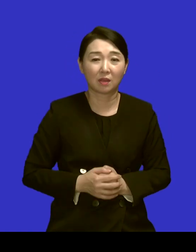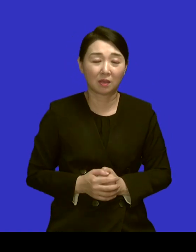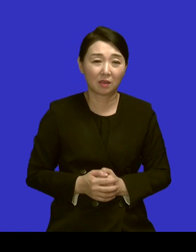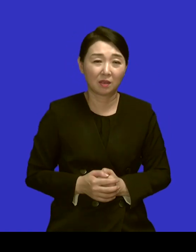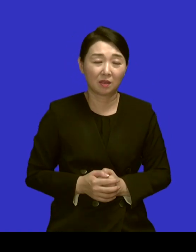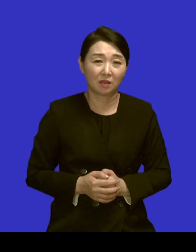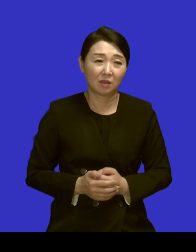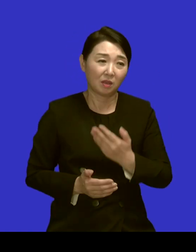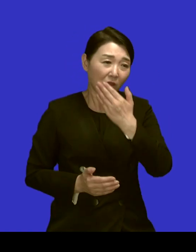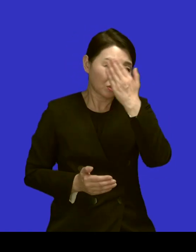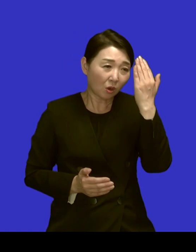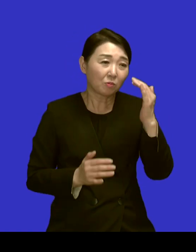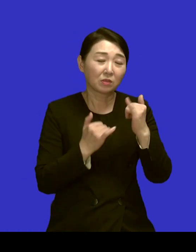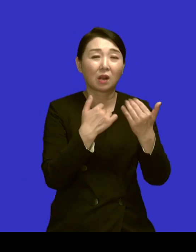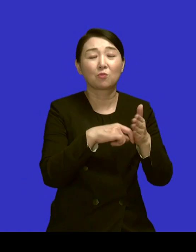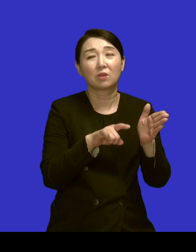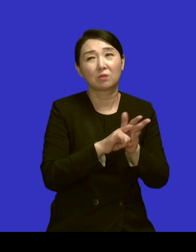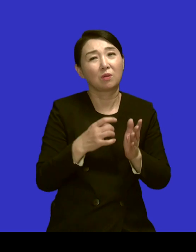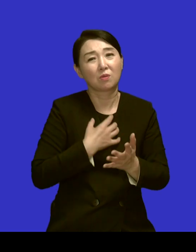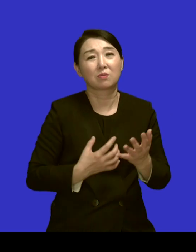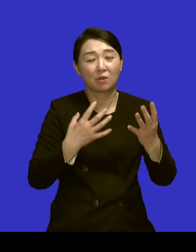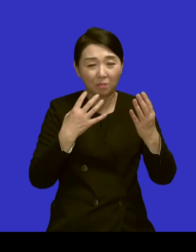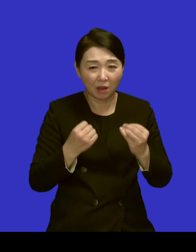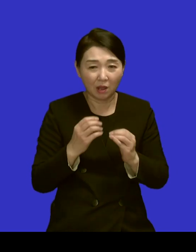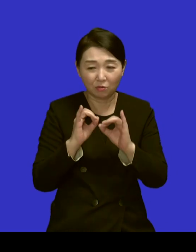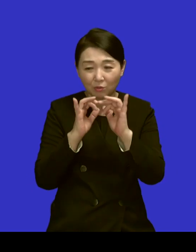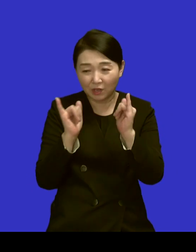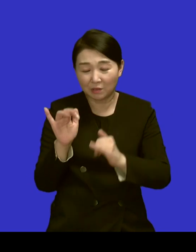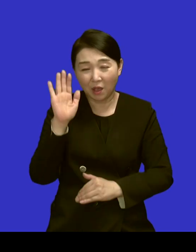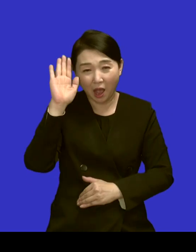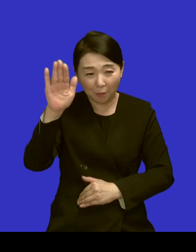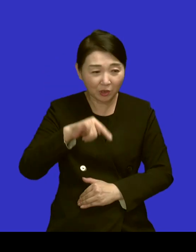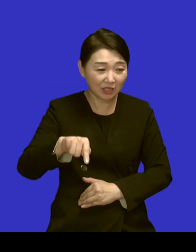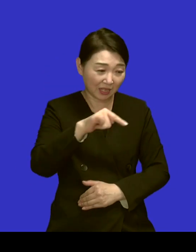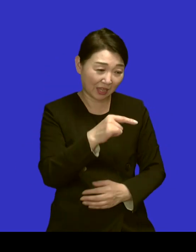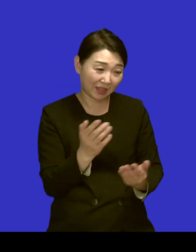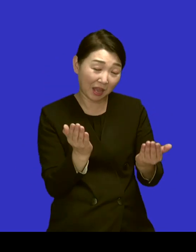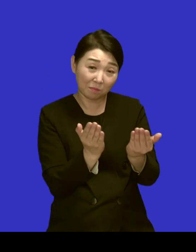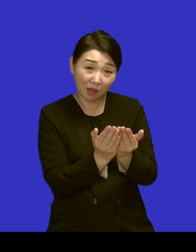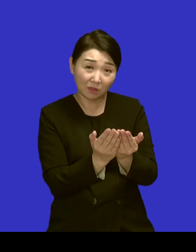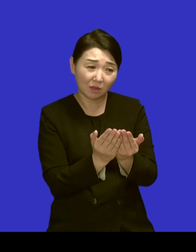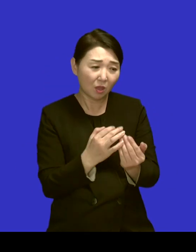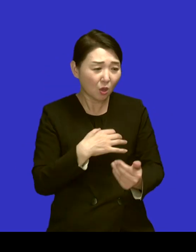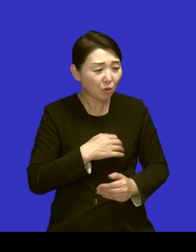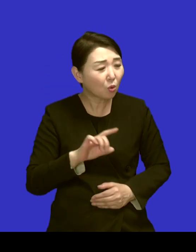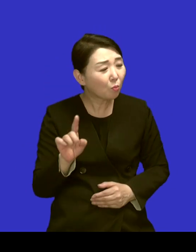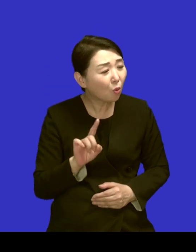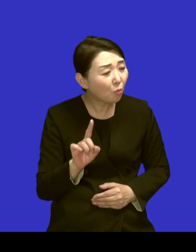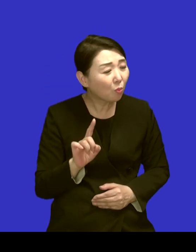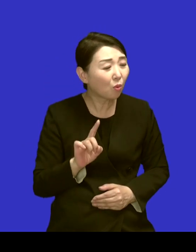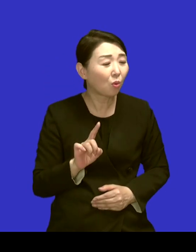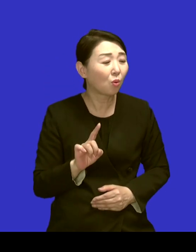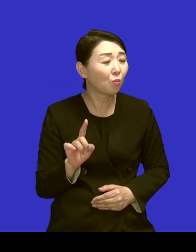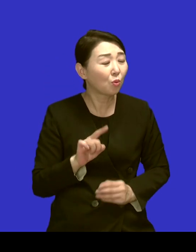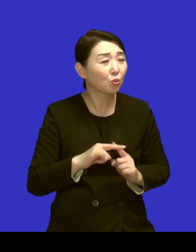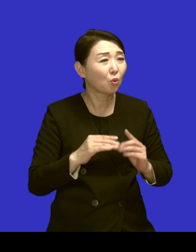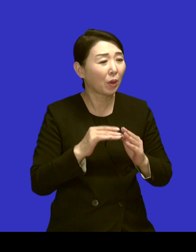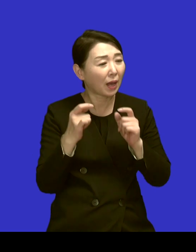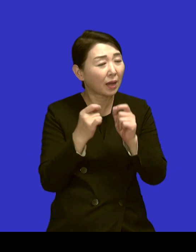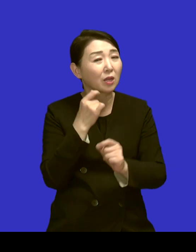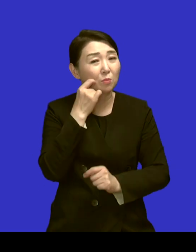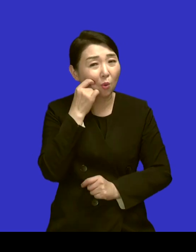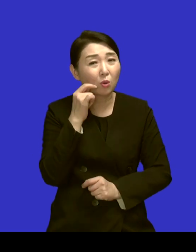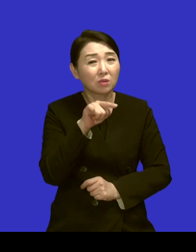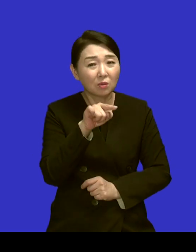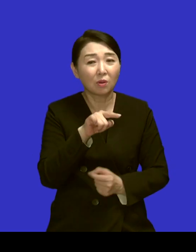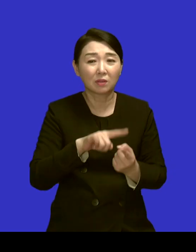염려도 많고 걱정이 많은데 우리 전도사님께서 그들에게 맞는 꼭 맞는 또 그들이 무엇 때문에 괴로워하고 무엇 때문에 울고 있고 무엇 때문에 교회 가까이 가지